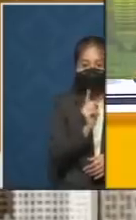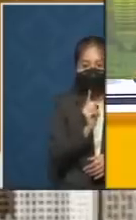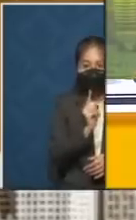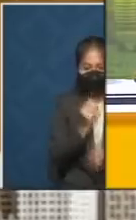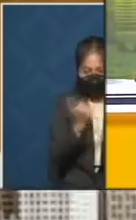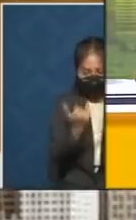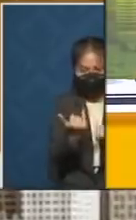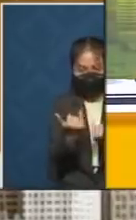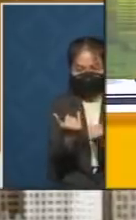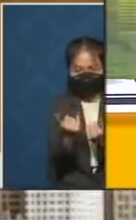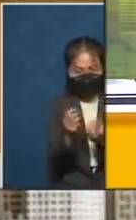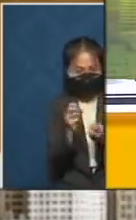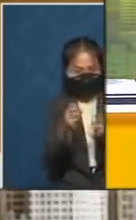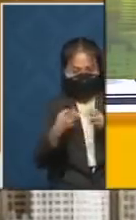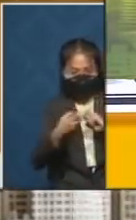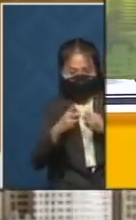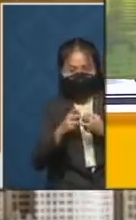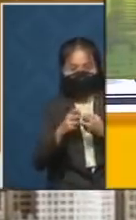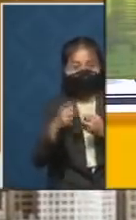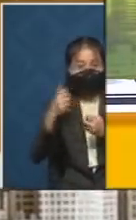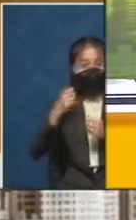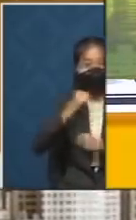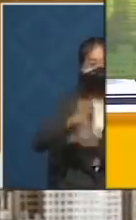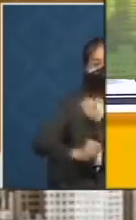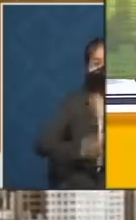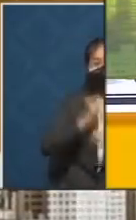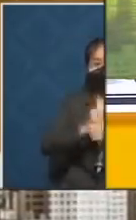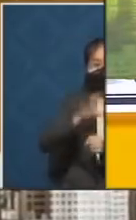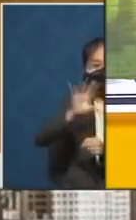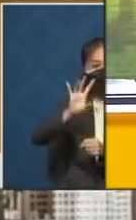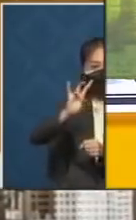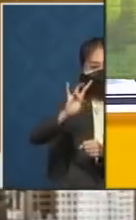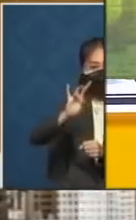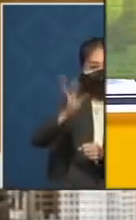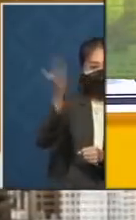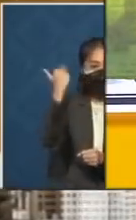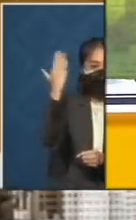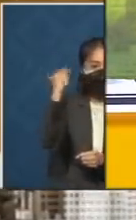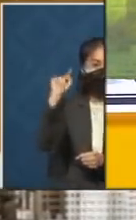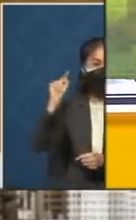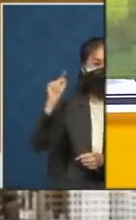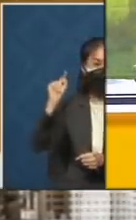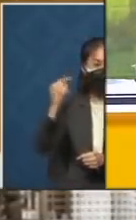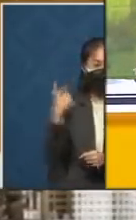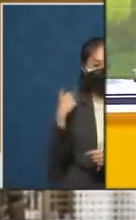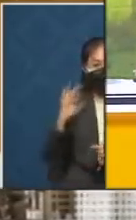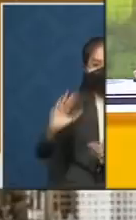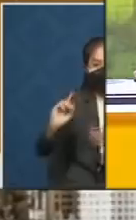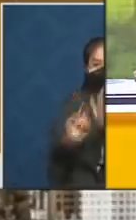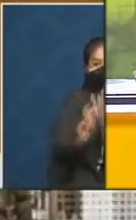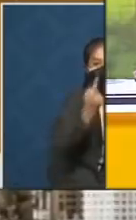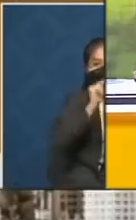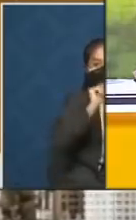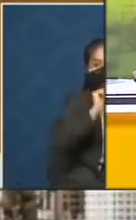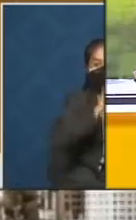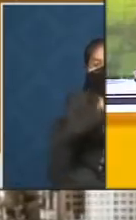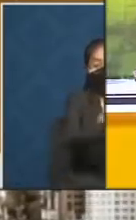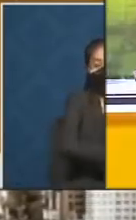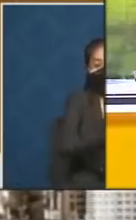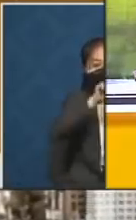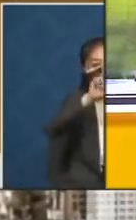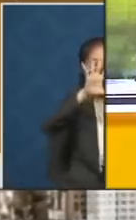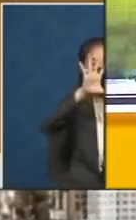ไปแก้รัฐธรรมนูญเนี่ยโอเคไหมนะฮะวันนี้ก็เลยต้องอภิปรายกันในหลักการแล้วก็ในภาพรวมนะ